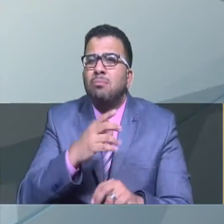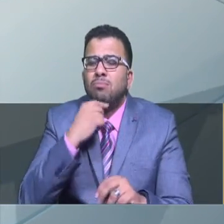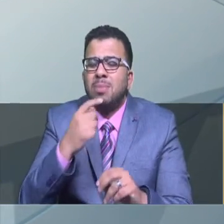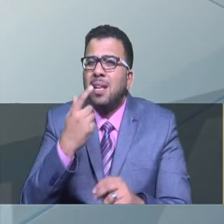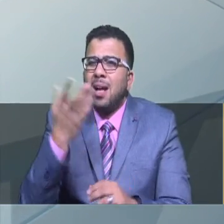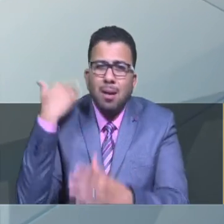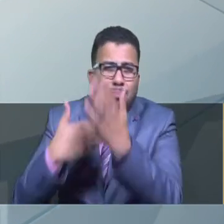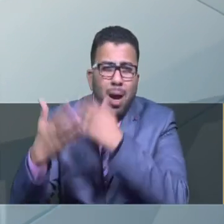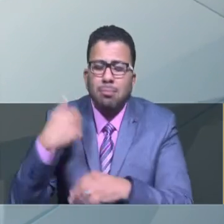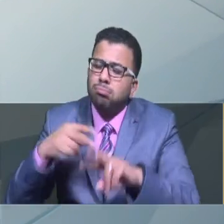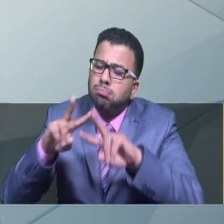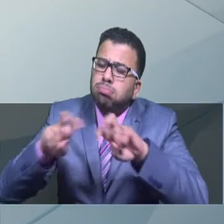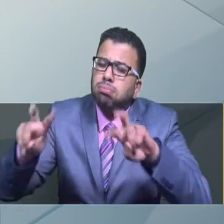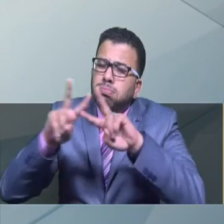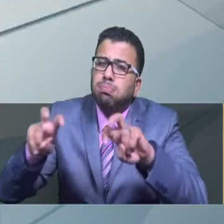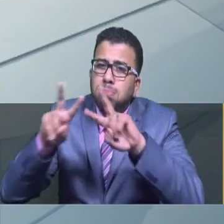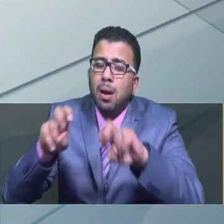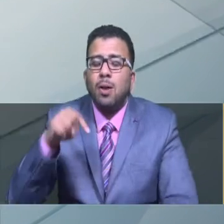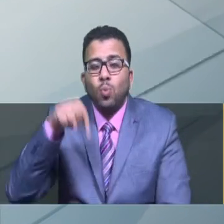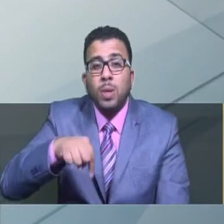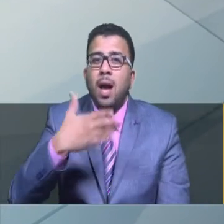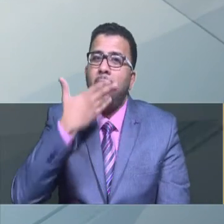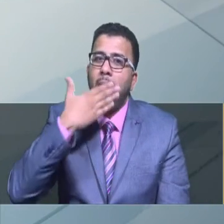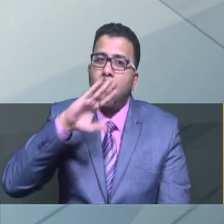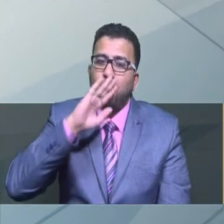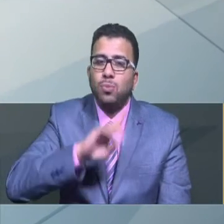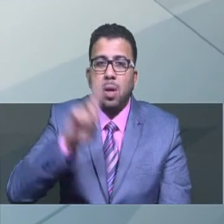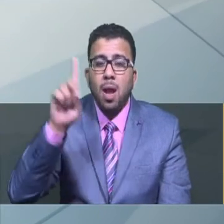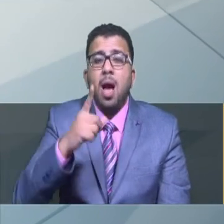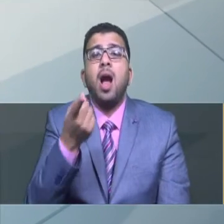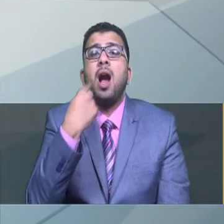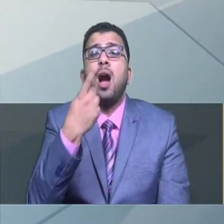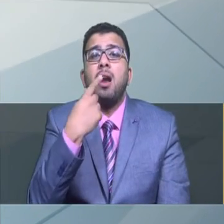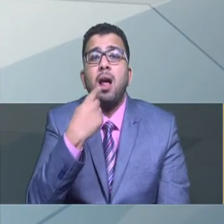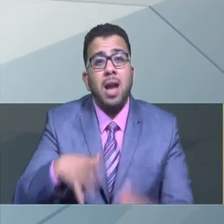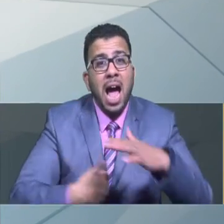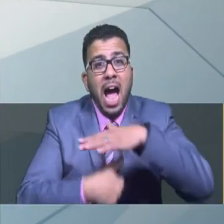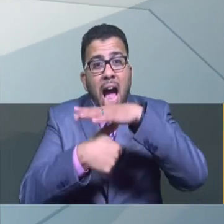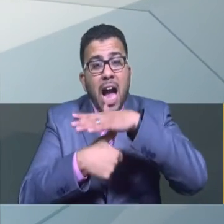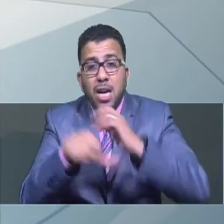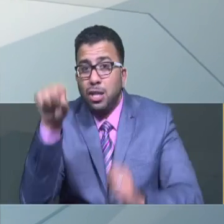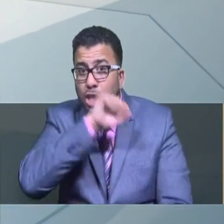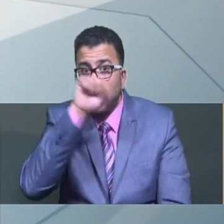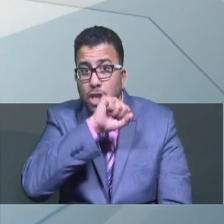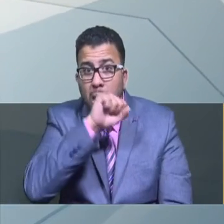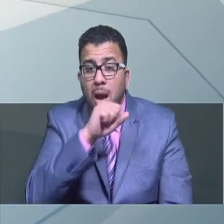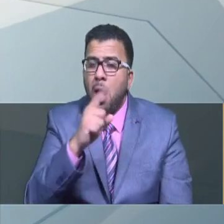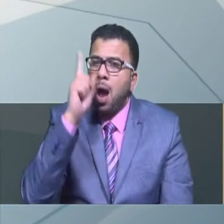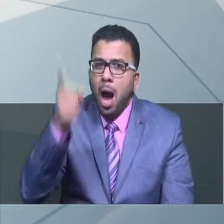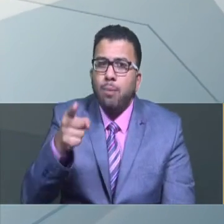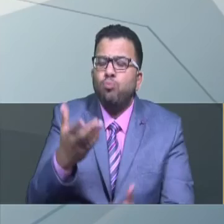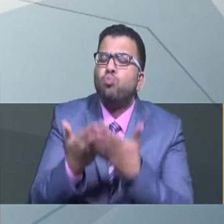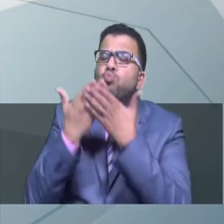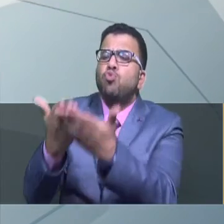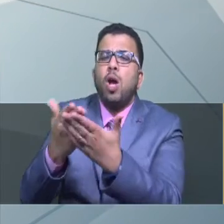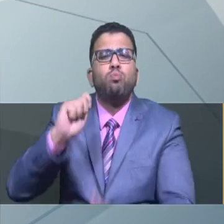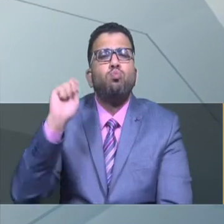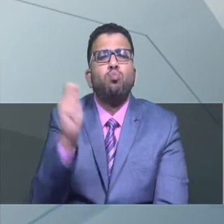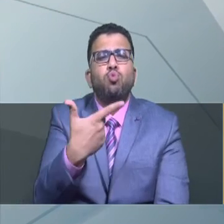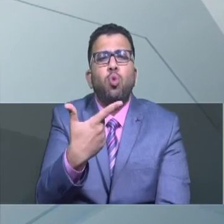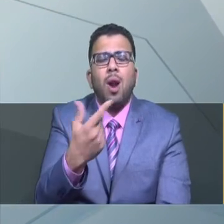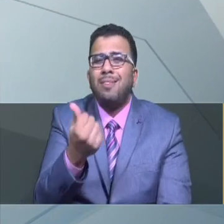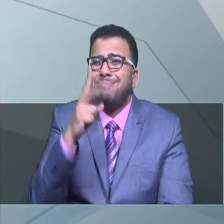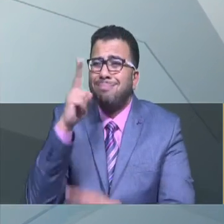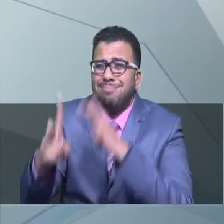خلال الفترة الماضية، ولله الحمد طلعت قرارات من الحكم بتسديد الديون ومعالجتها